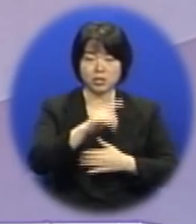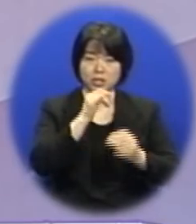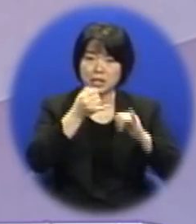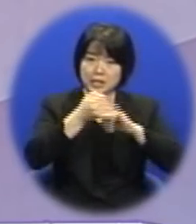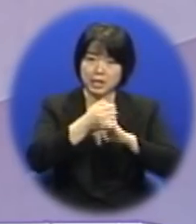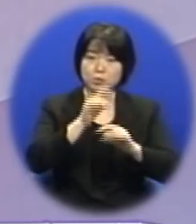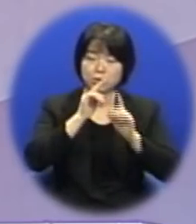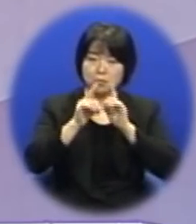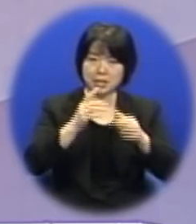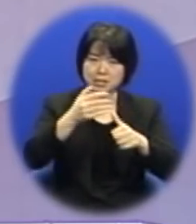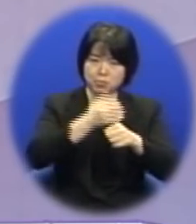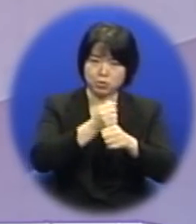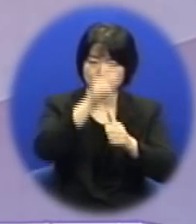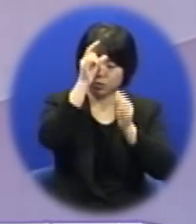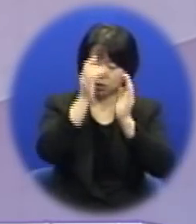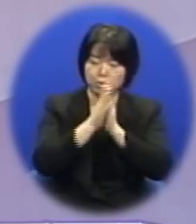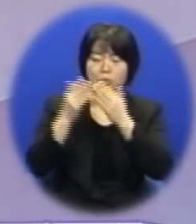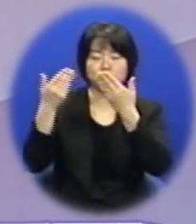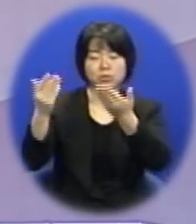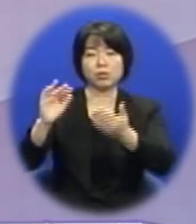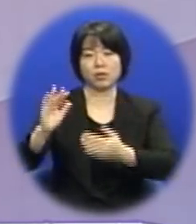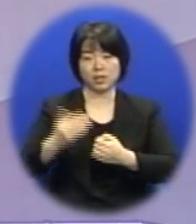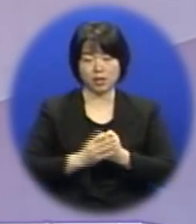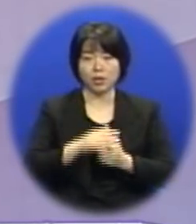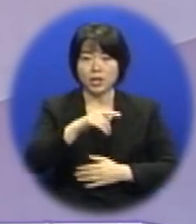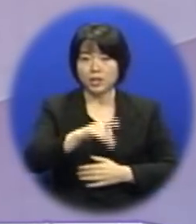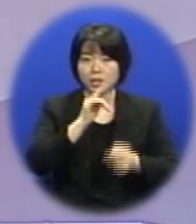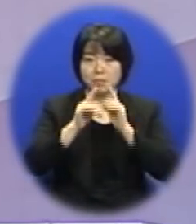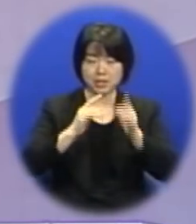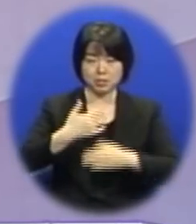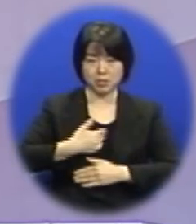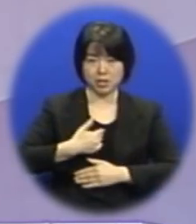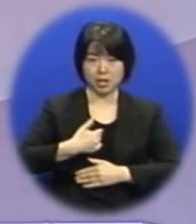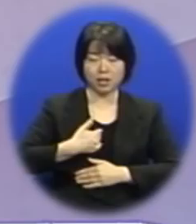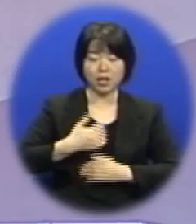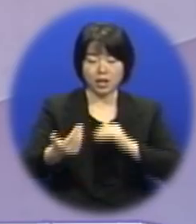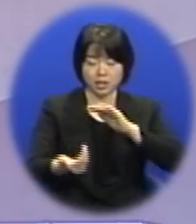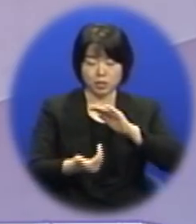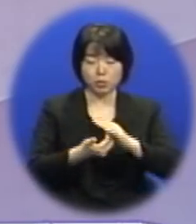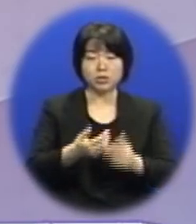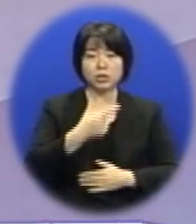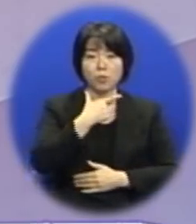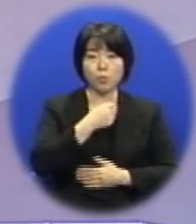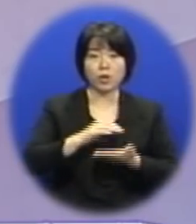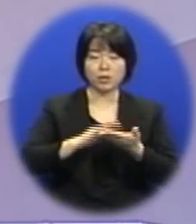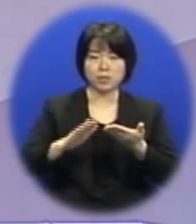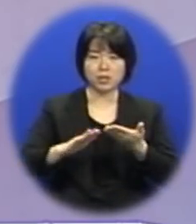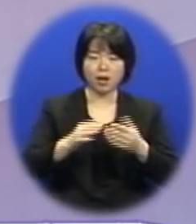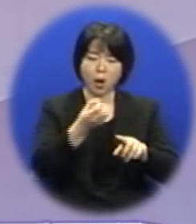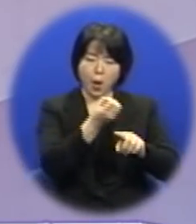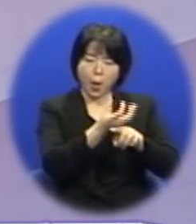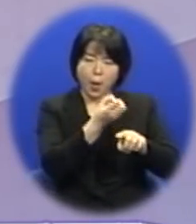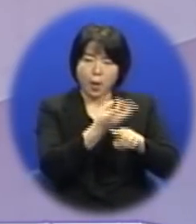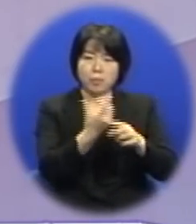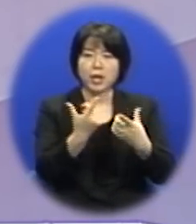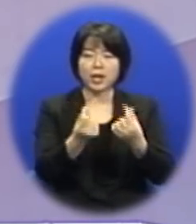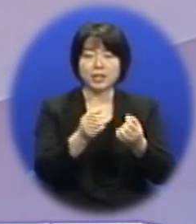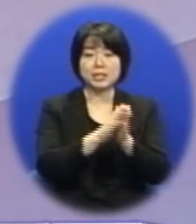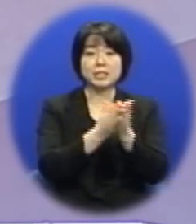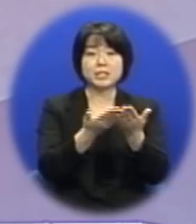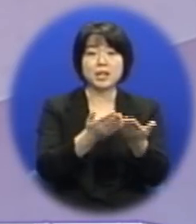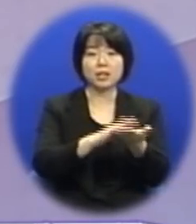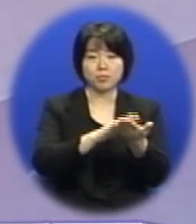붙잡고 기도하셔야 돼요. 이 말씀이 내게 이루어지기를 원합니다. 보배 같은 책입니다.